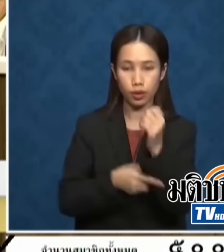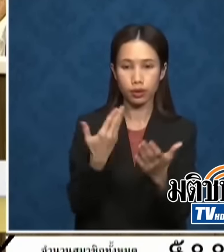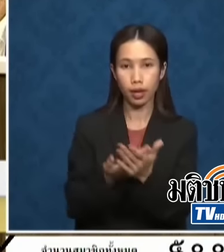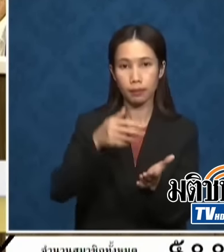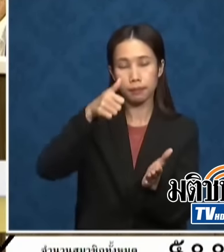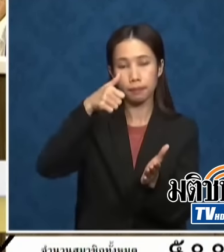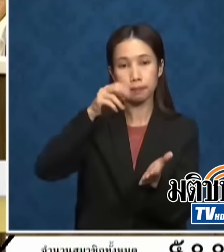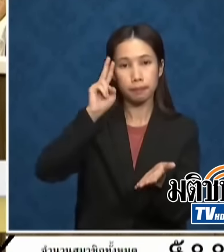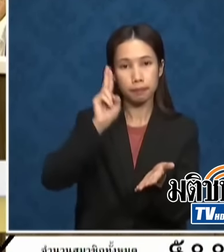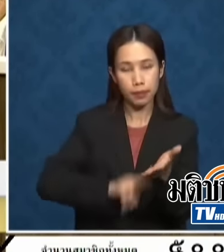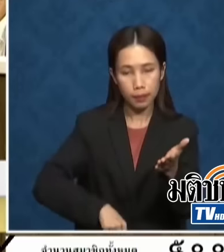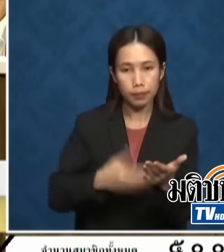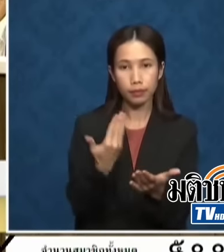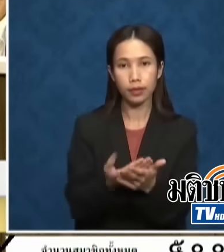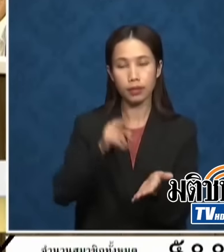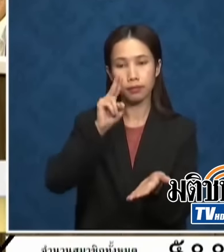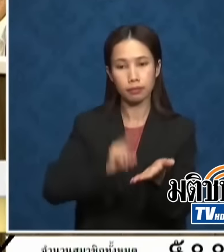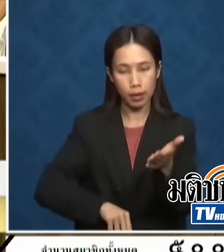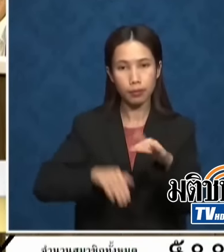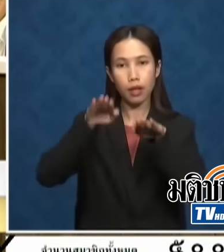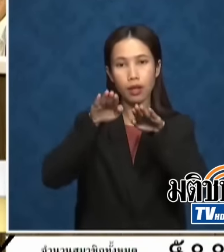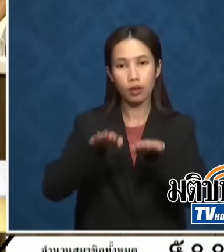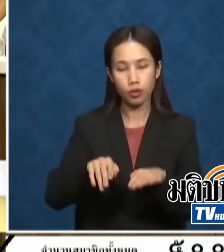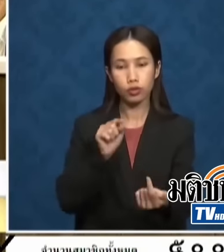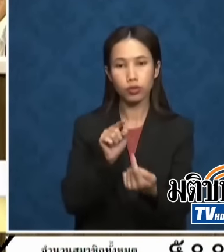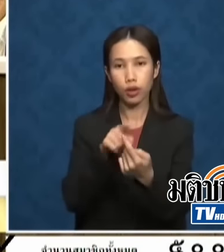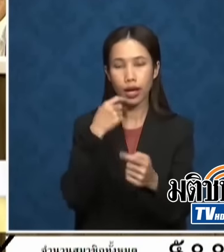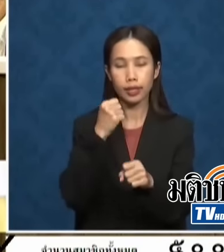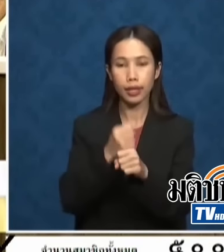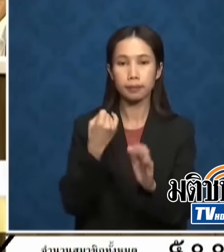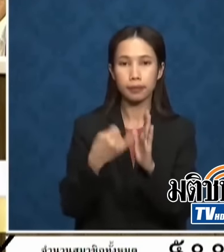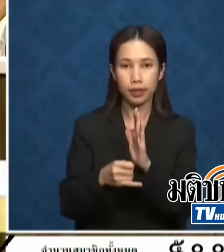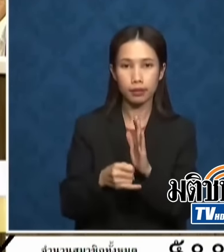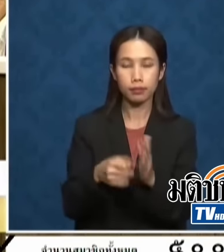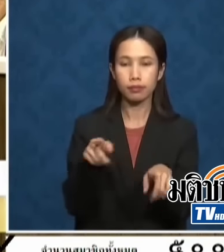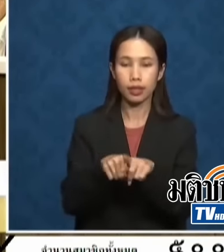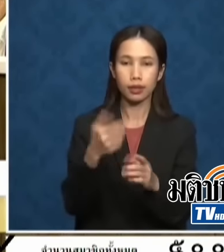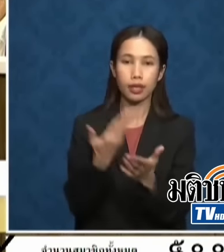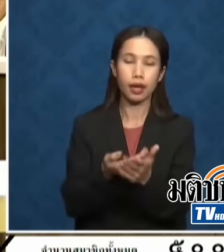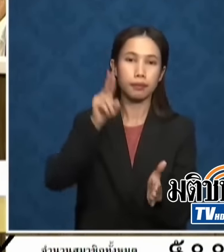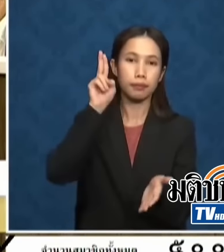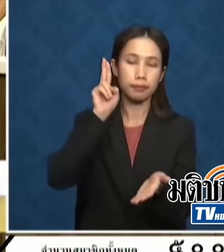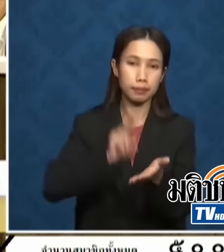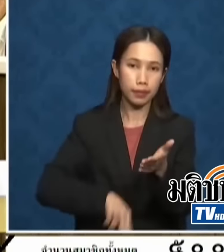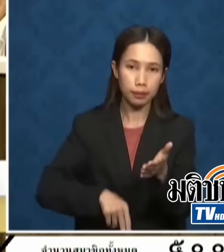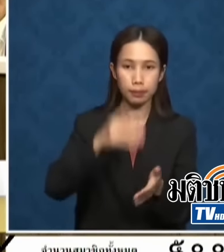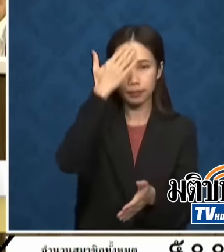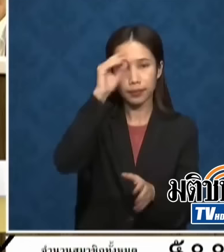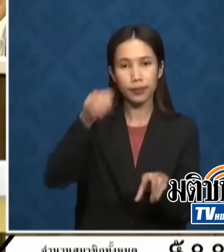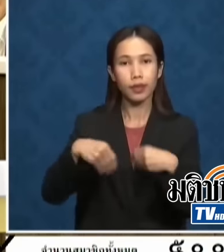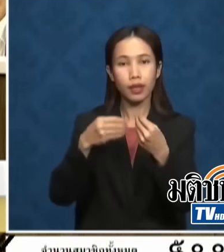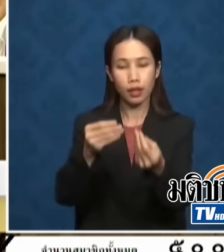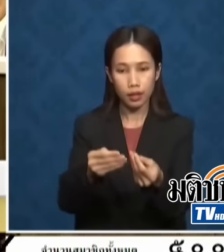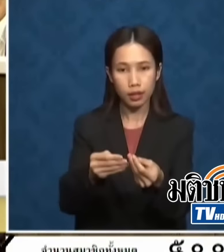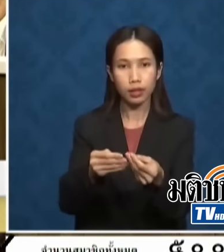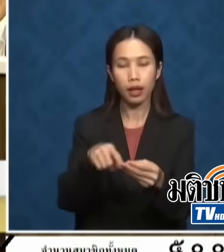ทางอาญาให้มีจำนวนค่าปรับที่เหมาะสมโดยกำหนดให้มีเพียงค่าปรับขั้นสูงเพื่อทำให้